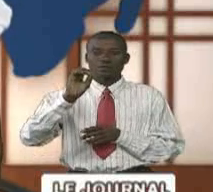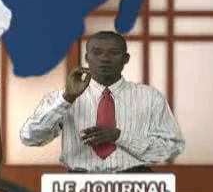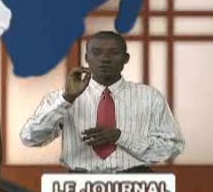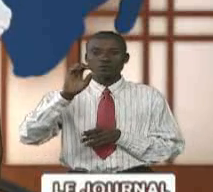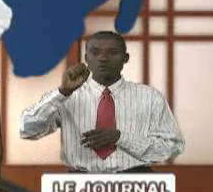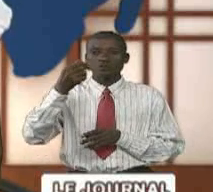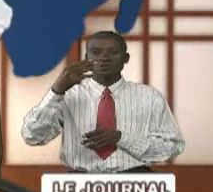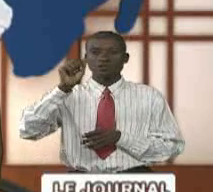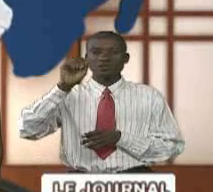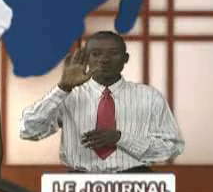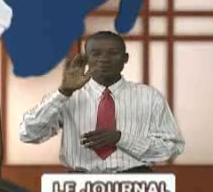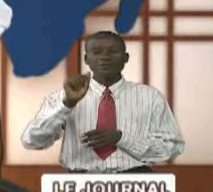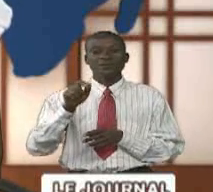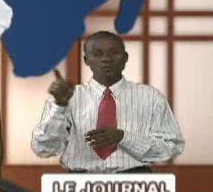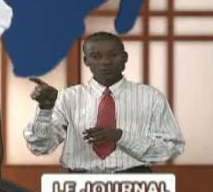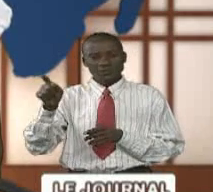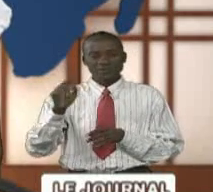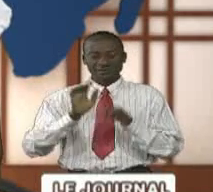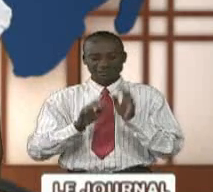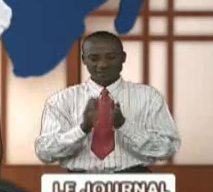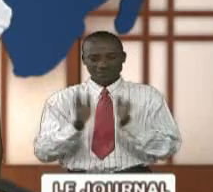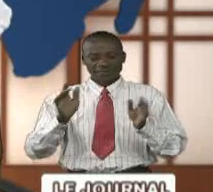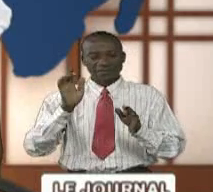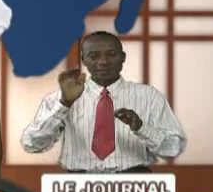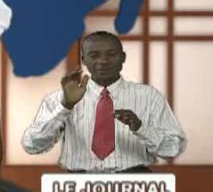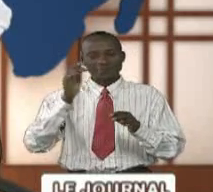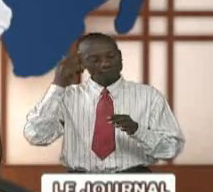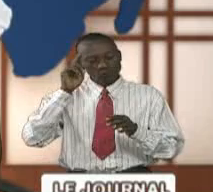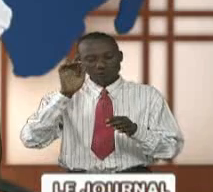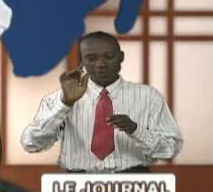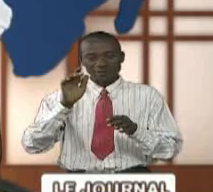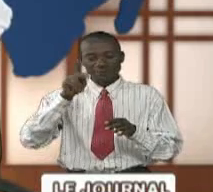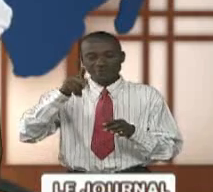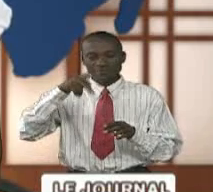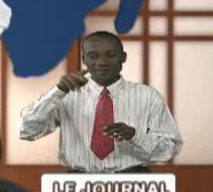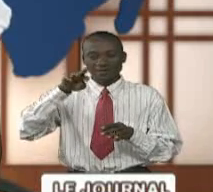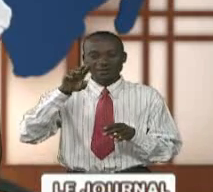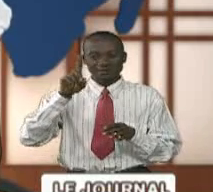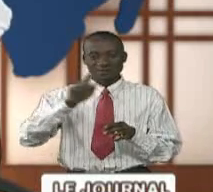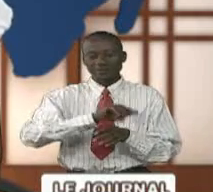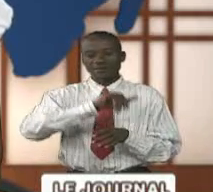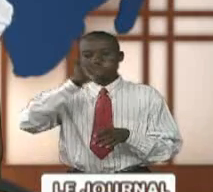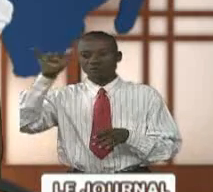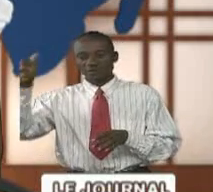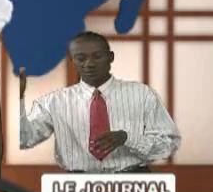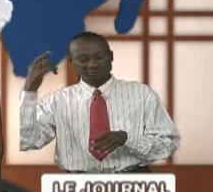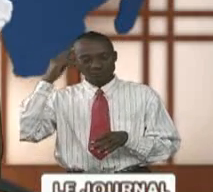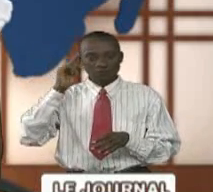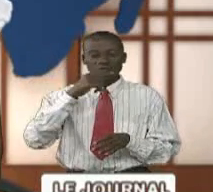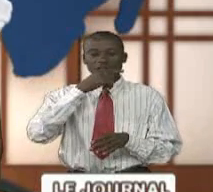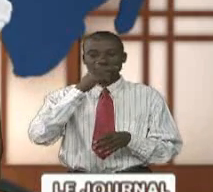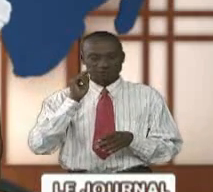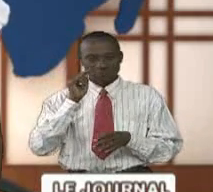au Gabon où il a participé à la commémoration du 10e anniversaire du Parti démocratique gabonais. Récit